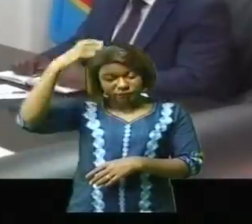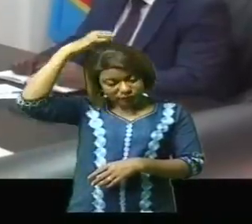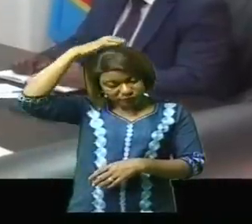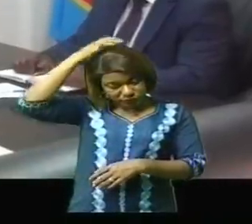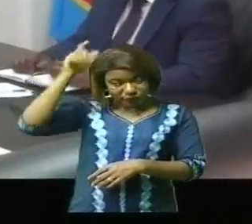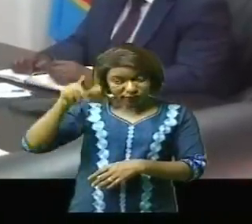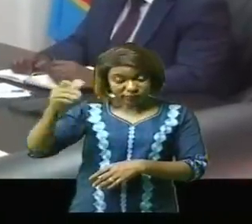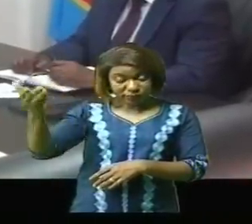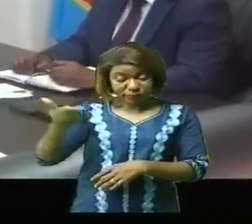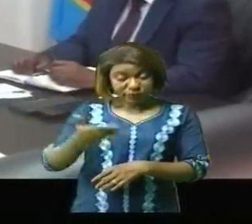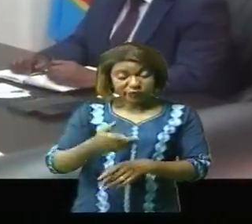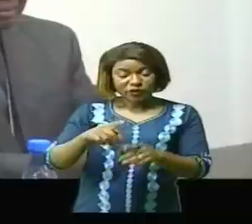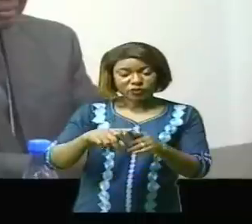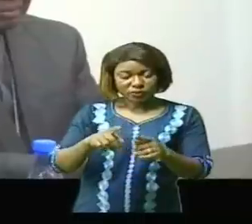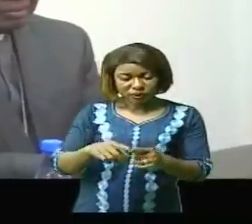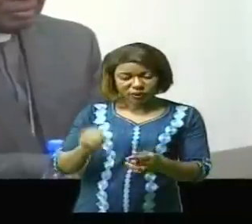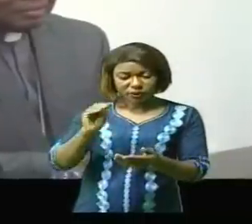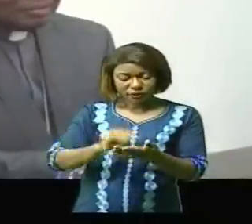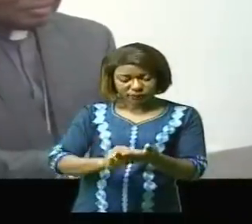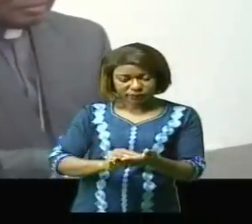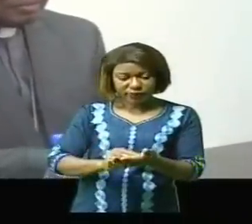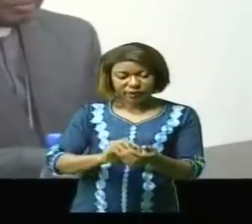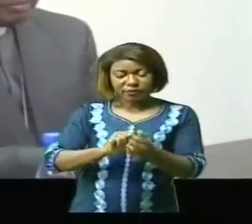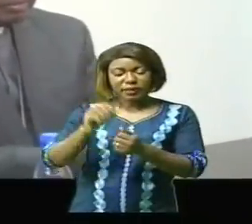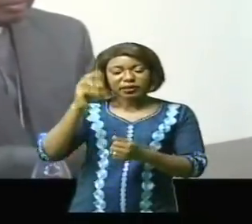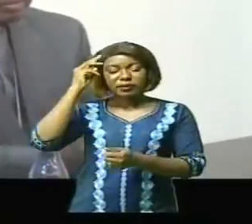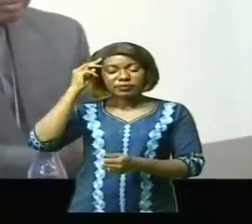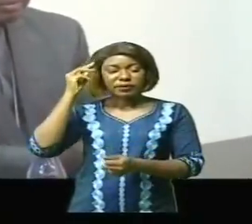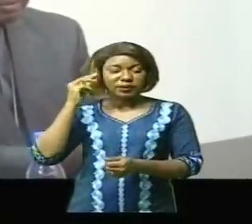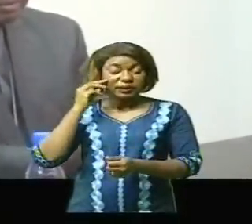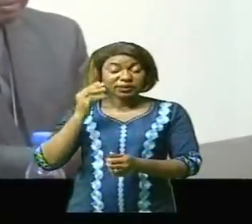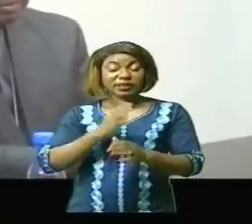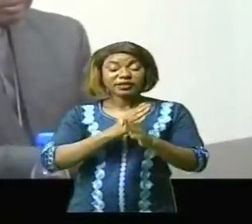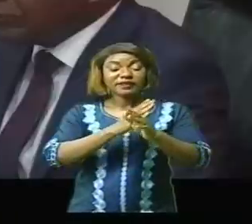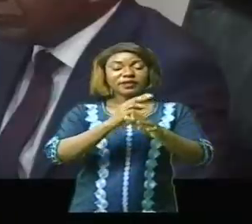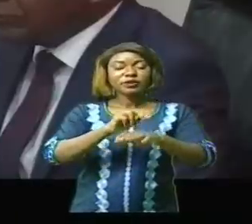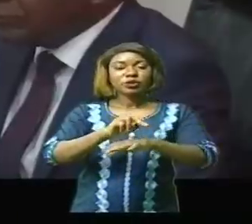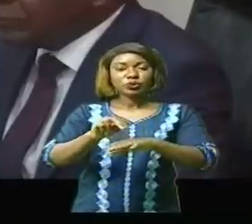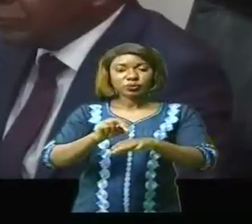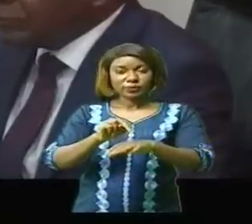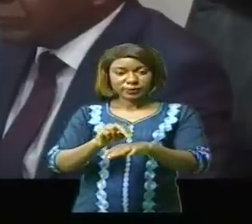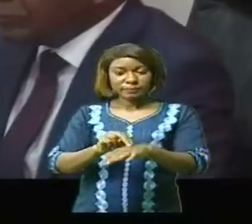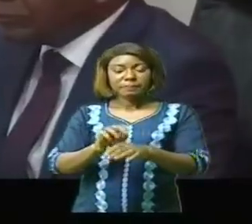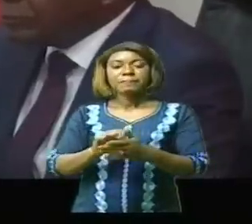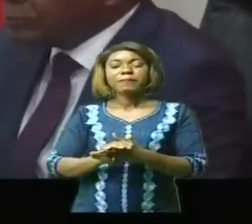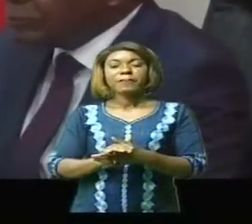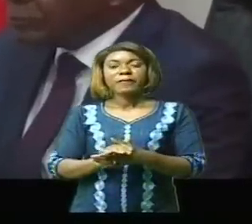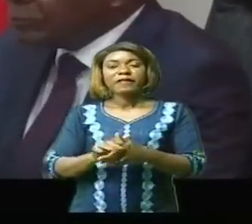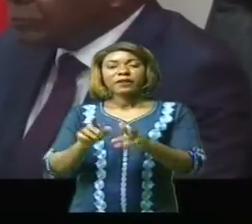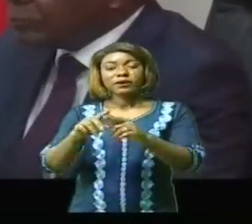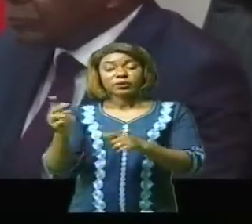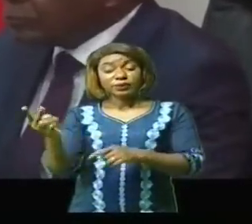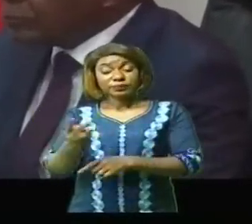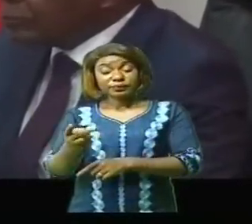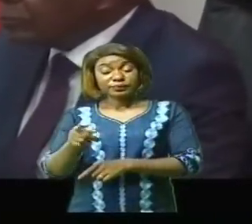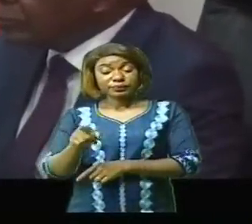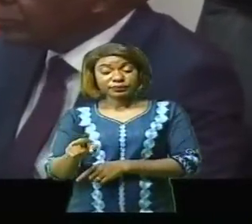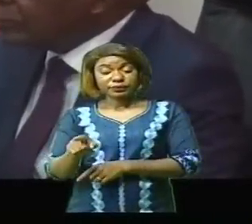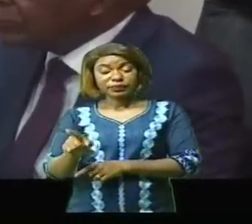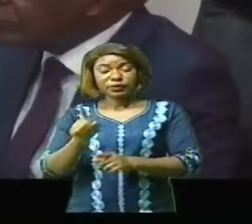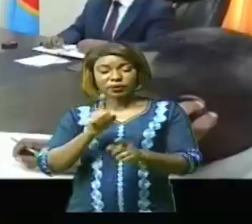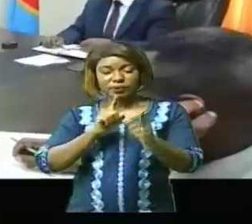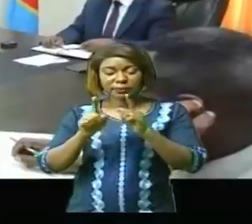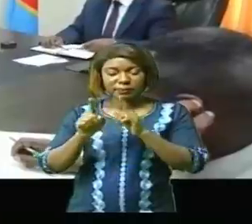Marcel Outembi, a été également reçu par le ministre de la Défense nationale, Gilbert Kabanda. Les deux personnalités